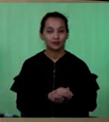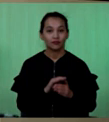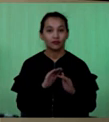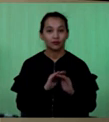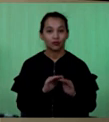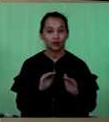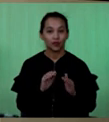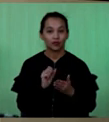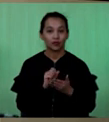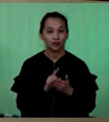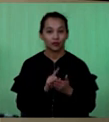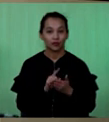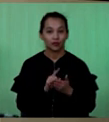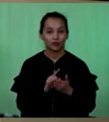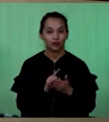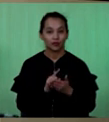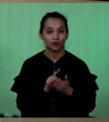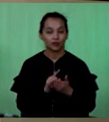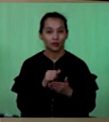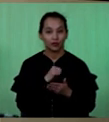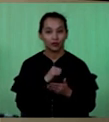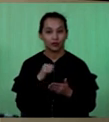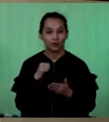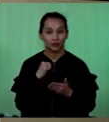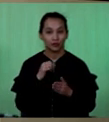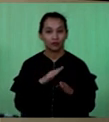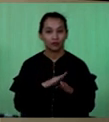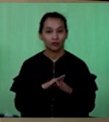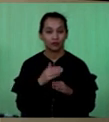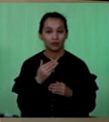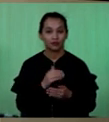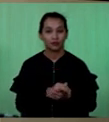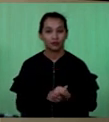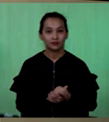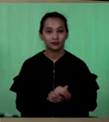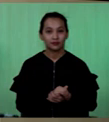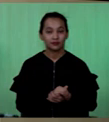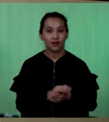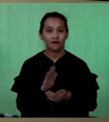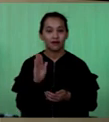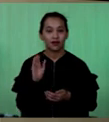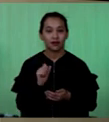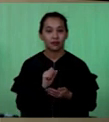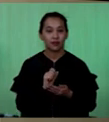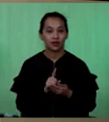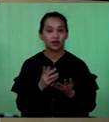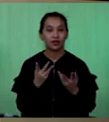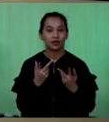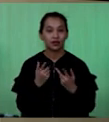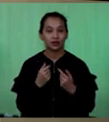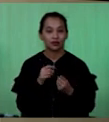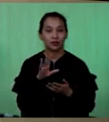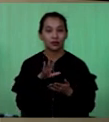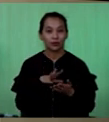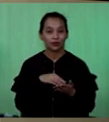Bolajonlar, masalaga qisqa shartini o'zingiz mustaqil ravishda tuzib oling. Va masalaning yechimini